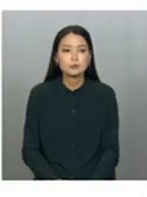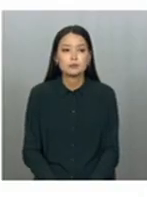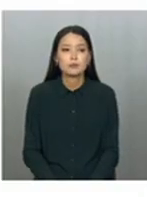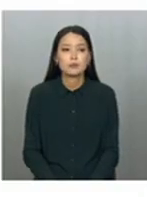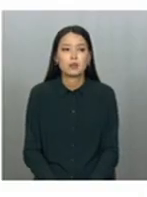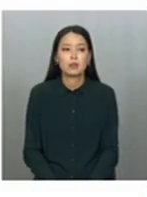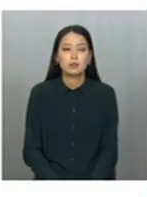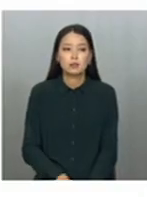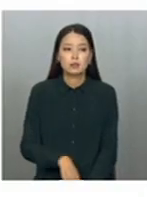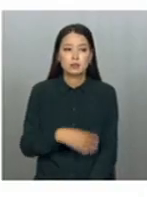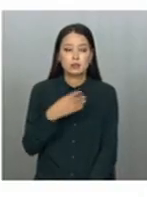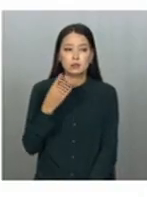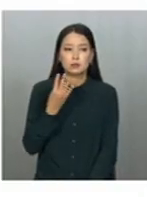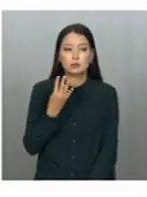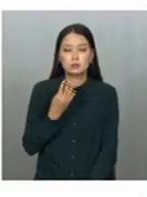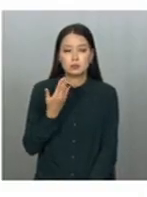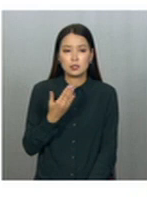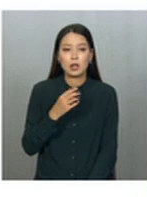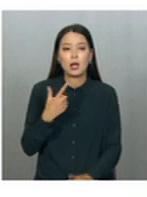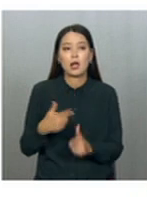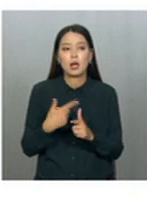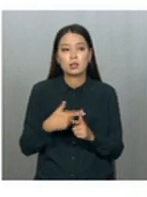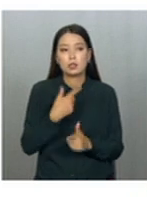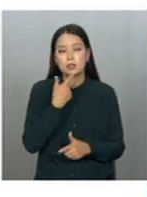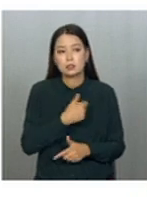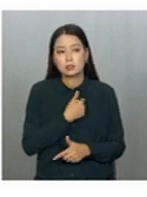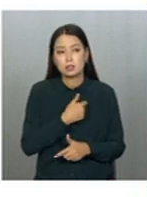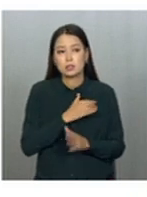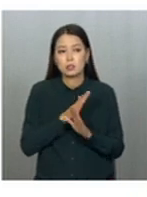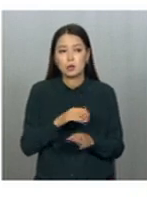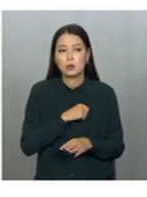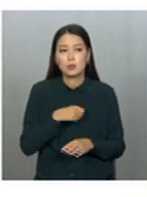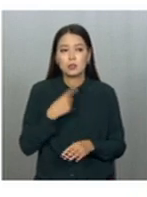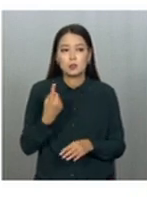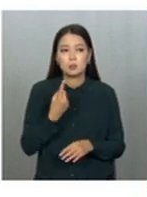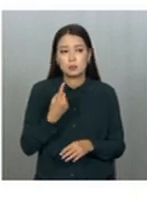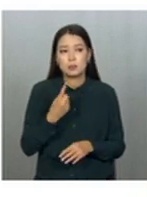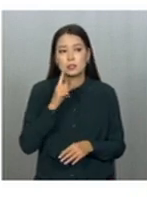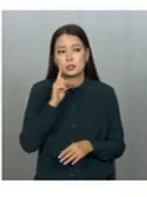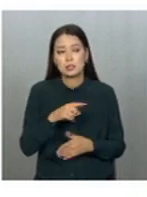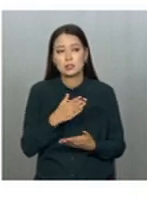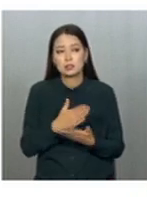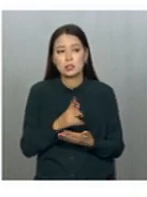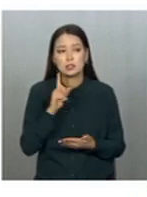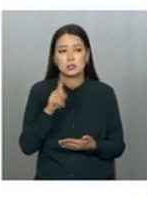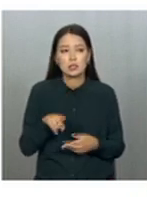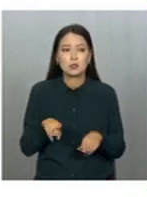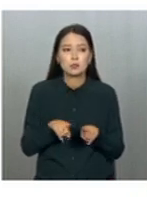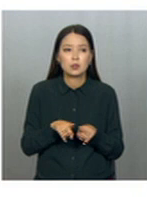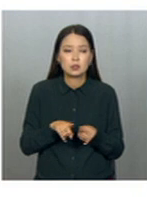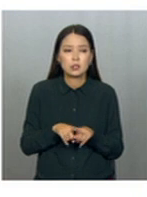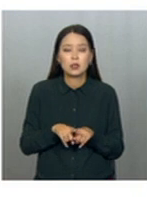Төртінші мысалымыз. Аты солдат демесең, өзі бір тындырымды екен, және де есті тазыдай қабақ